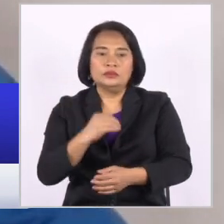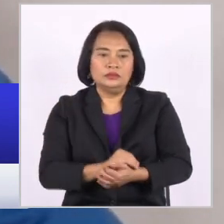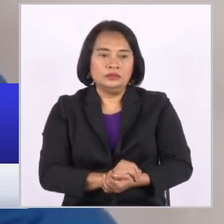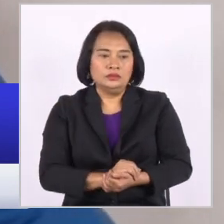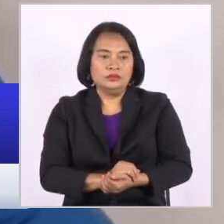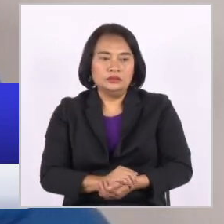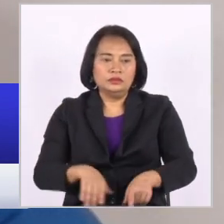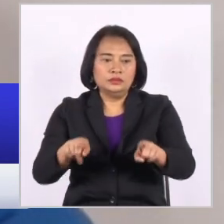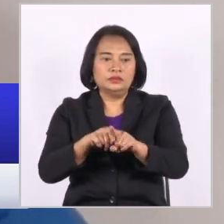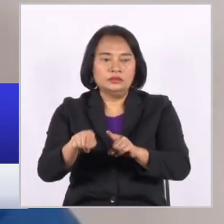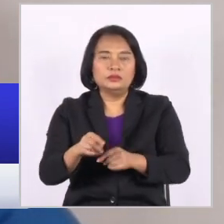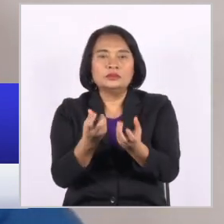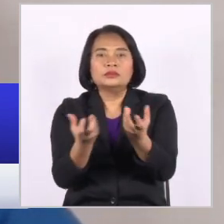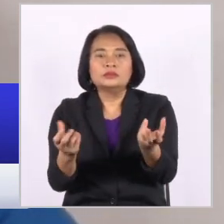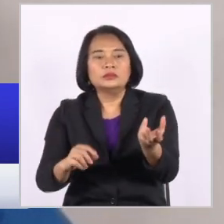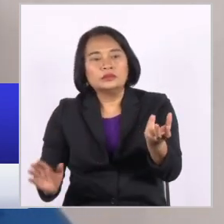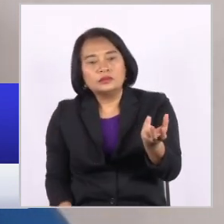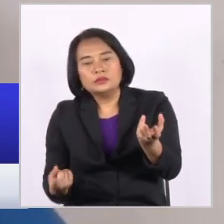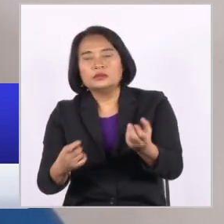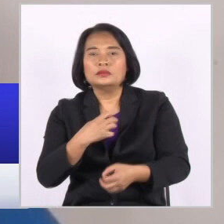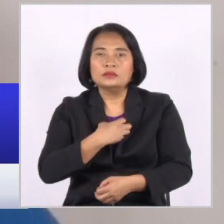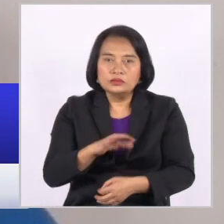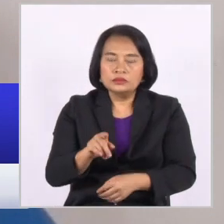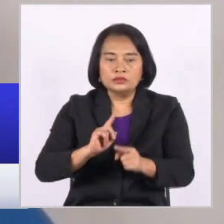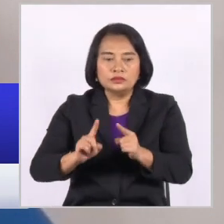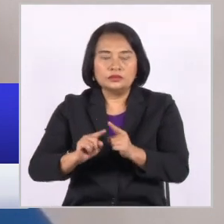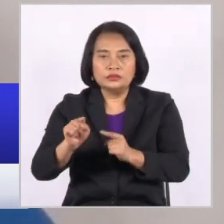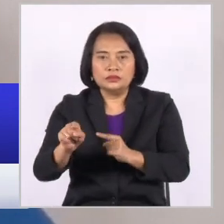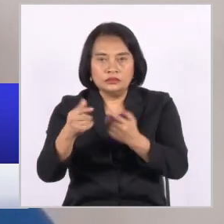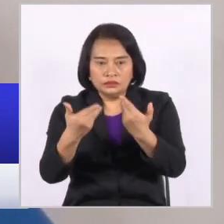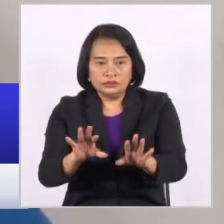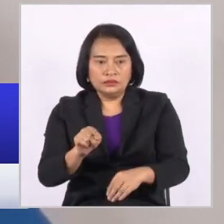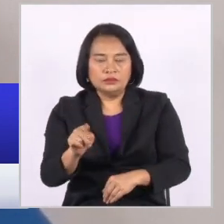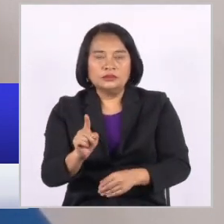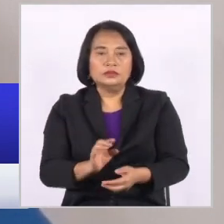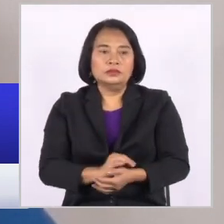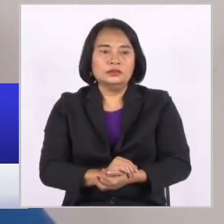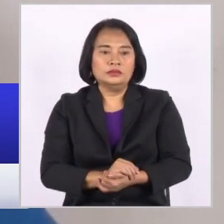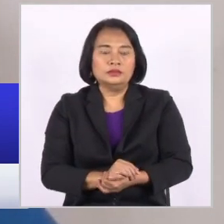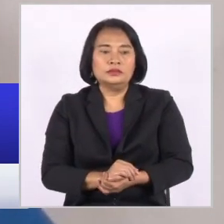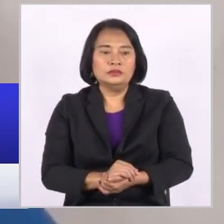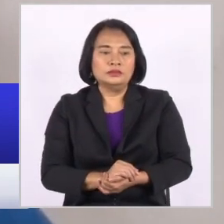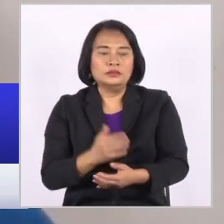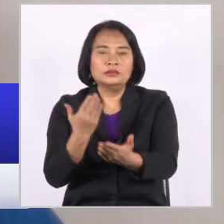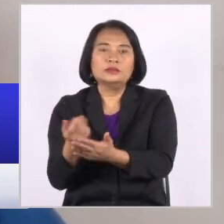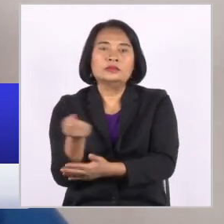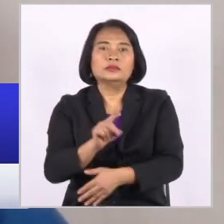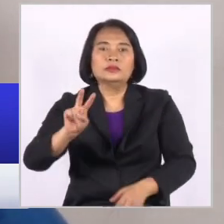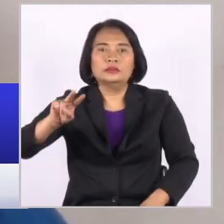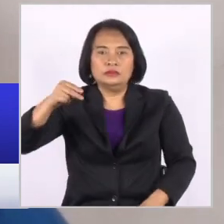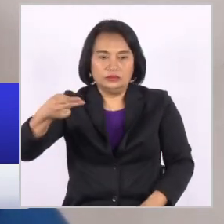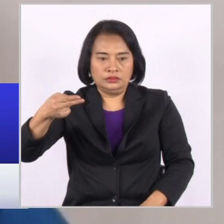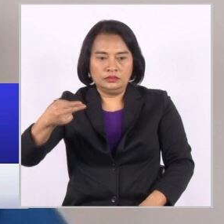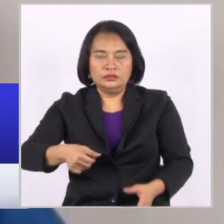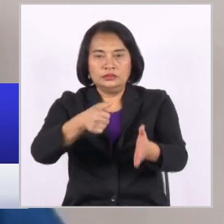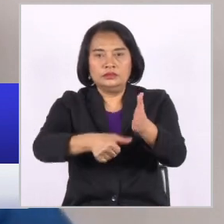ตีหมาเป็นสิ่งของอะพี่ก็ไม่ได้อยากให้มันเกิดขึ้นแล้วก็อ่ะจ่ายแค่ 20,000 เอาใบเสร็